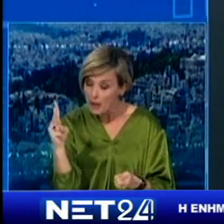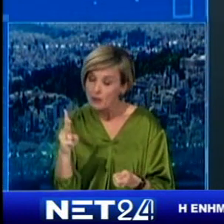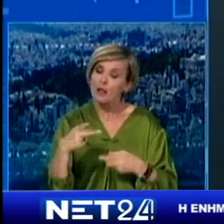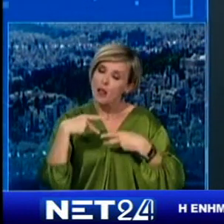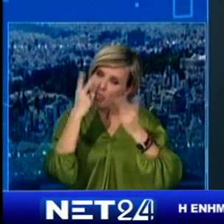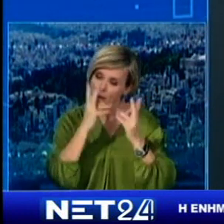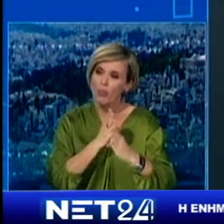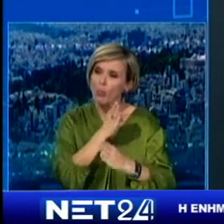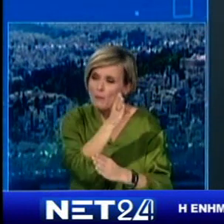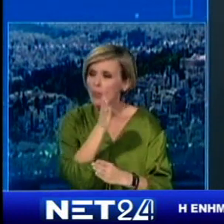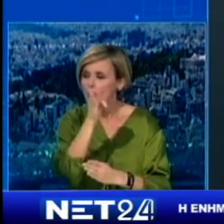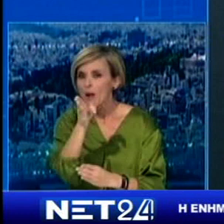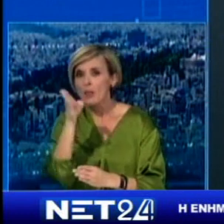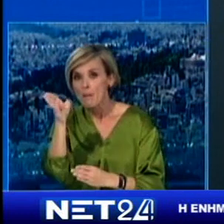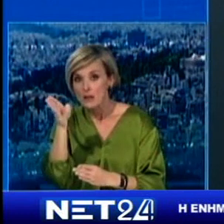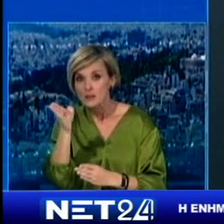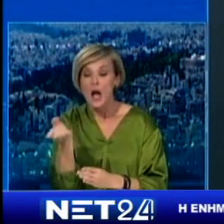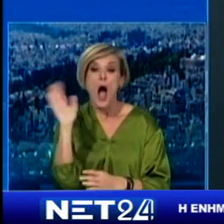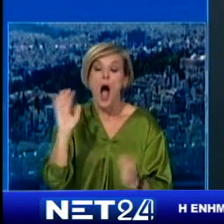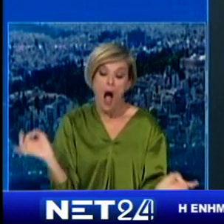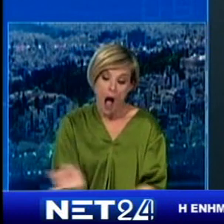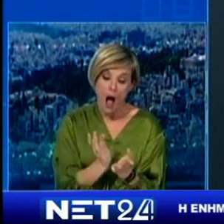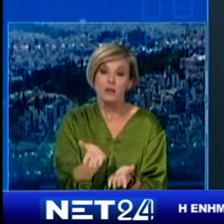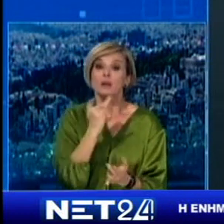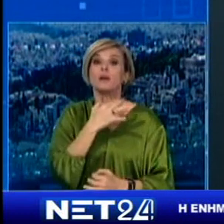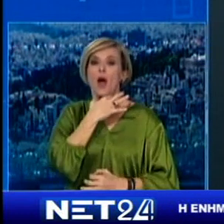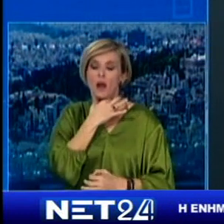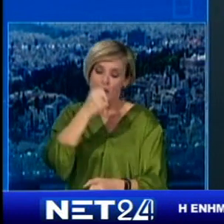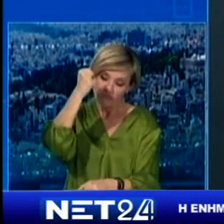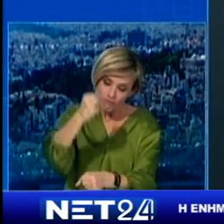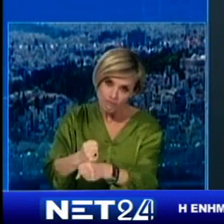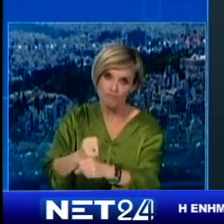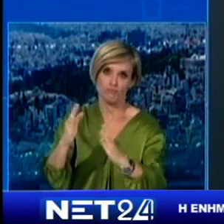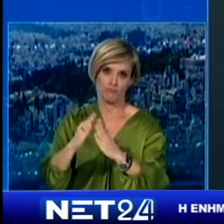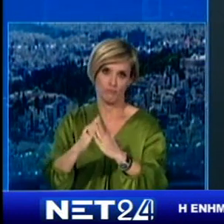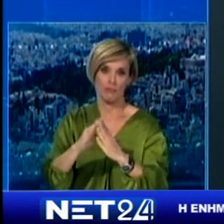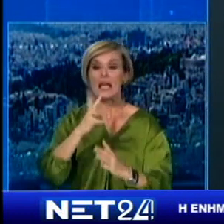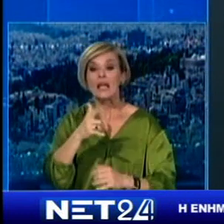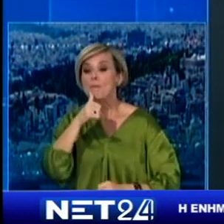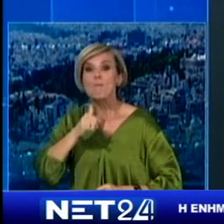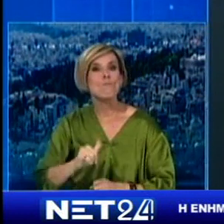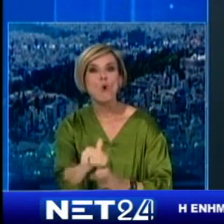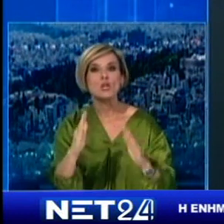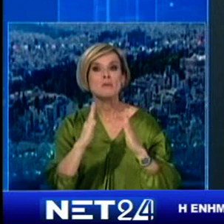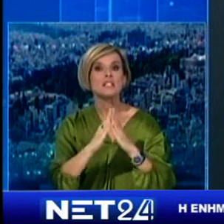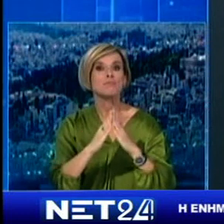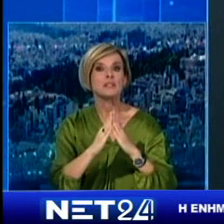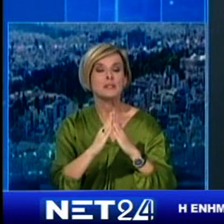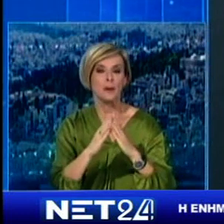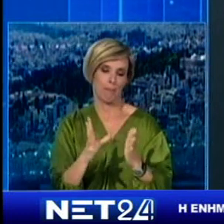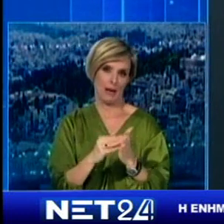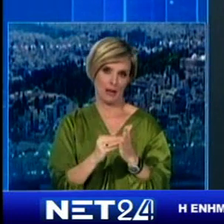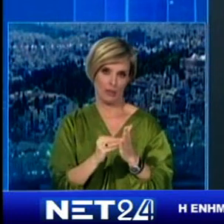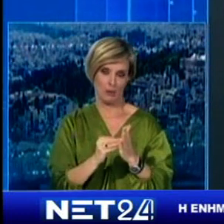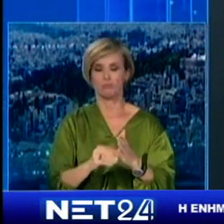να επιστρέψουν στον τόπο μόνιμης κατοικίας τους. Να σημειωθεί ότι η μετάβαση στον τόπο μόνιμης κατοικίας ισχύει άπαξ, δηλαδή